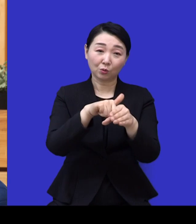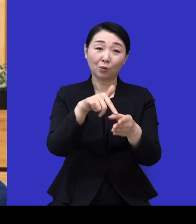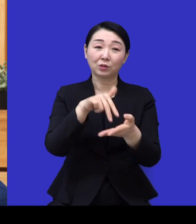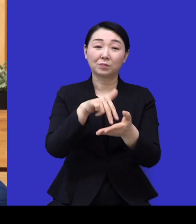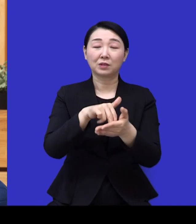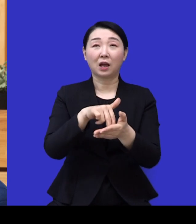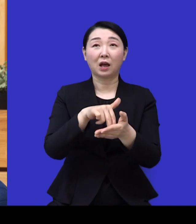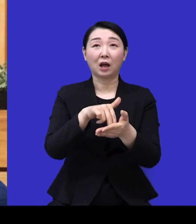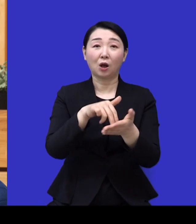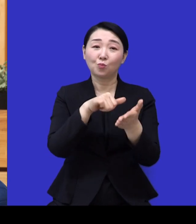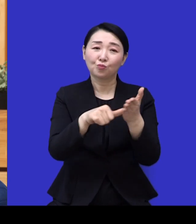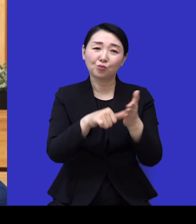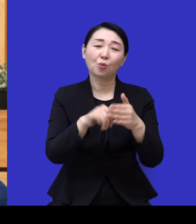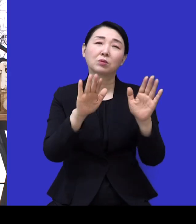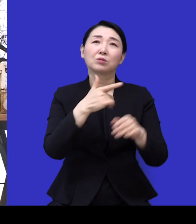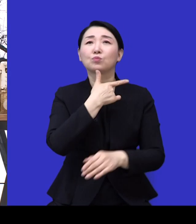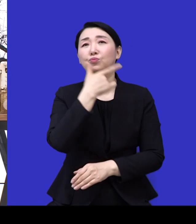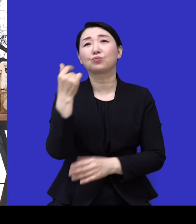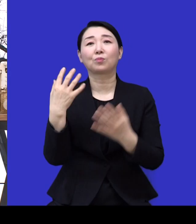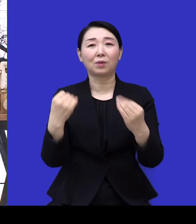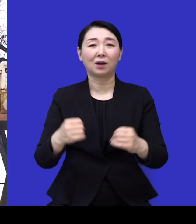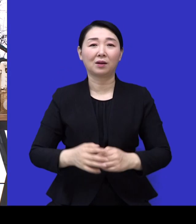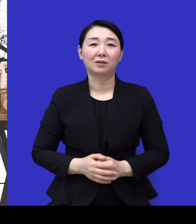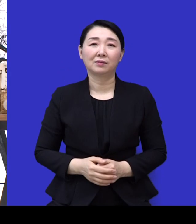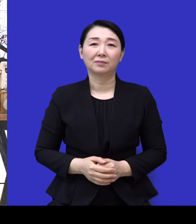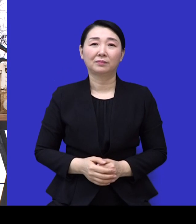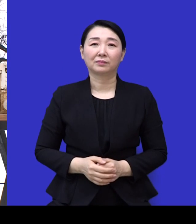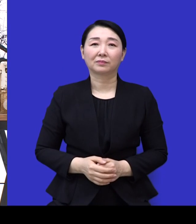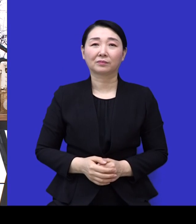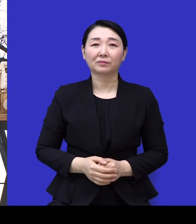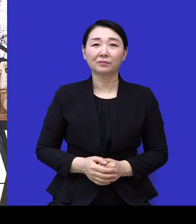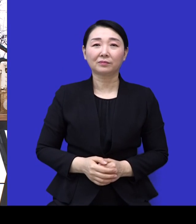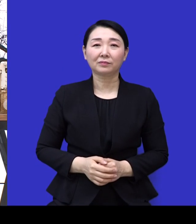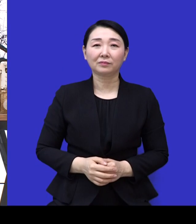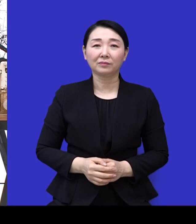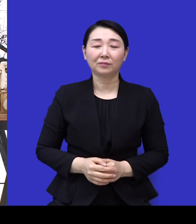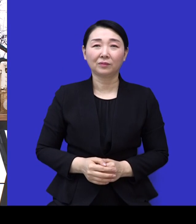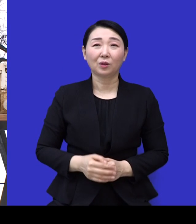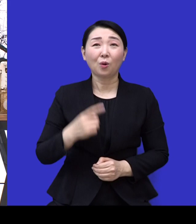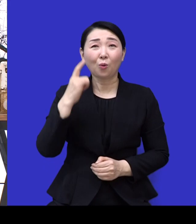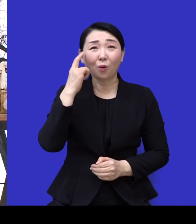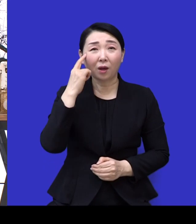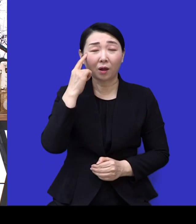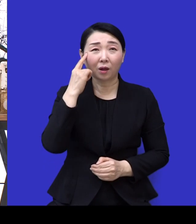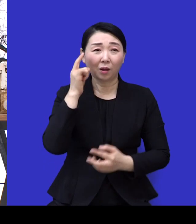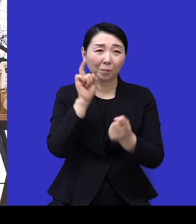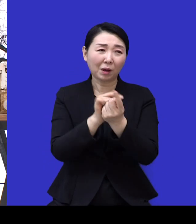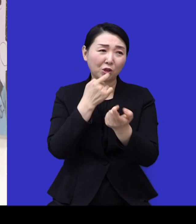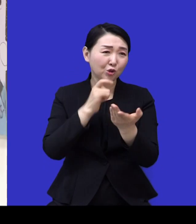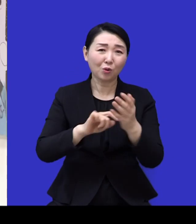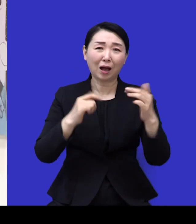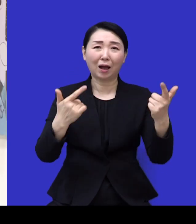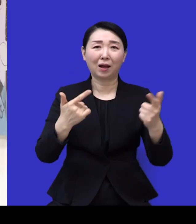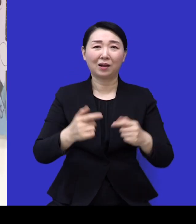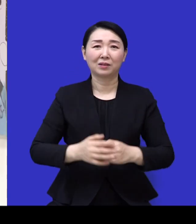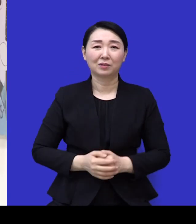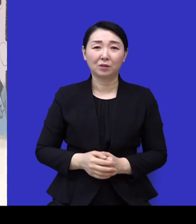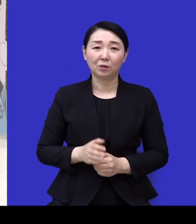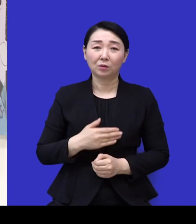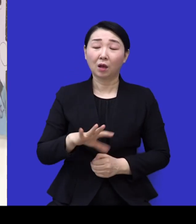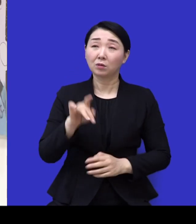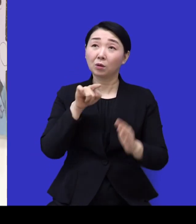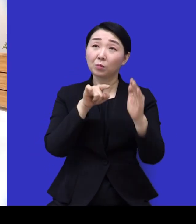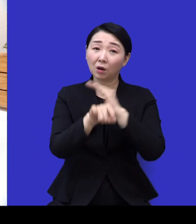그런 상품들이 좀 턱없이 부족하죠. 네, 맞습니다. 아직도 우리가 쉽게 접할 수가 없잖아요. 한 번은 뭐 저는 처음